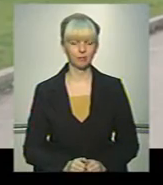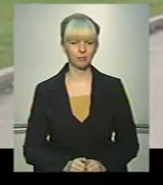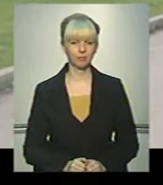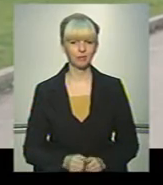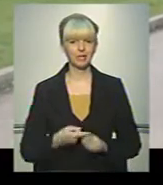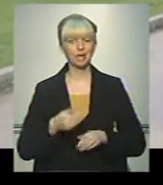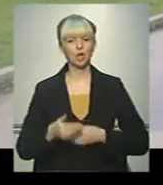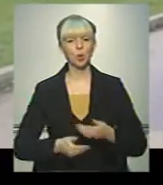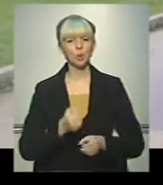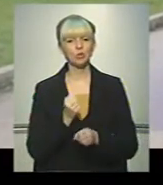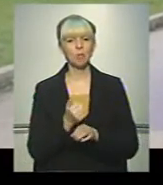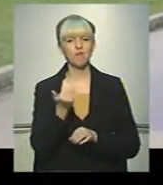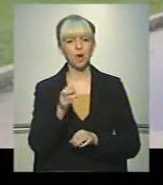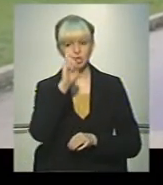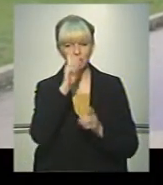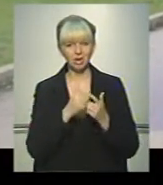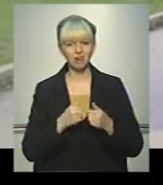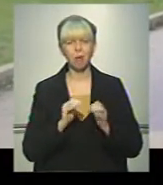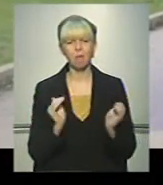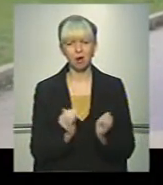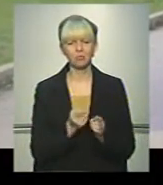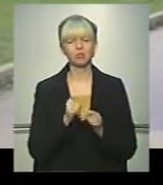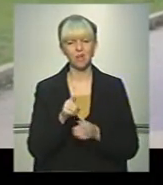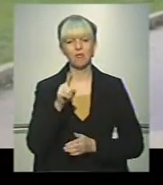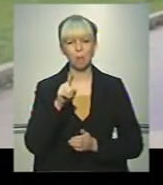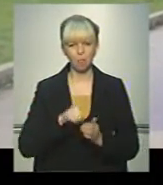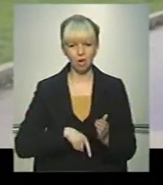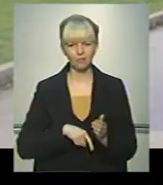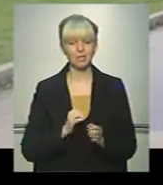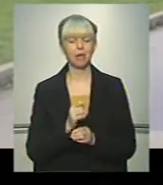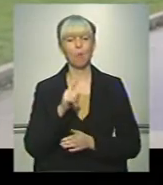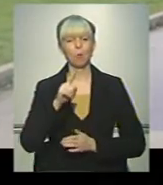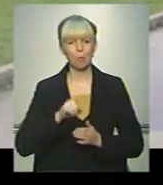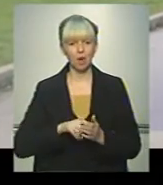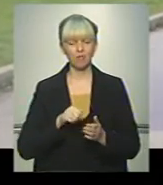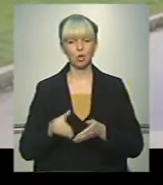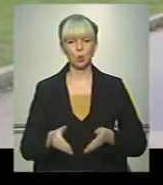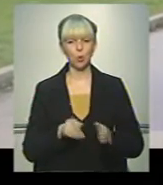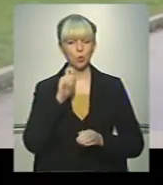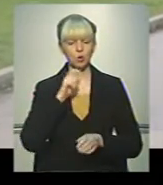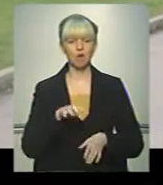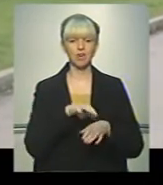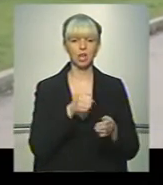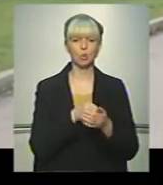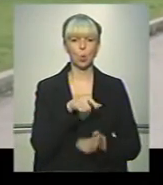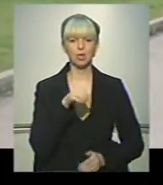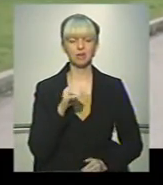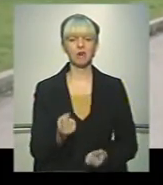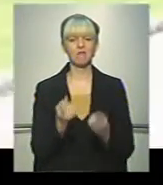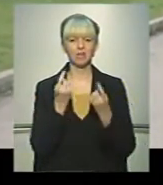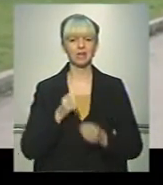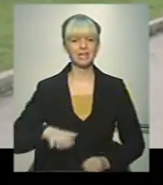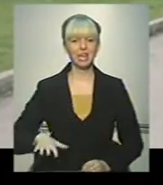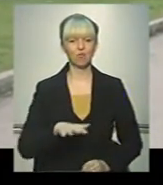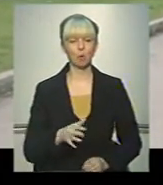Ці кроки зроблені вашою країною Малі, проте вони впевнені. І з впевненістю дорога України веде до ЄС, до великої